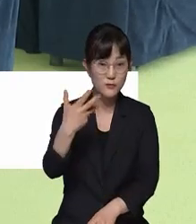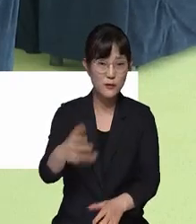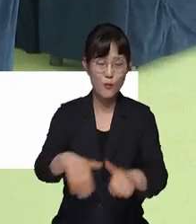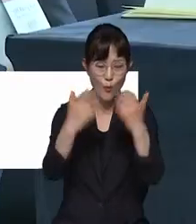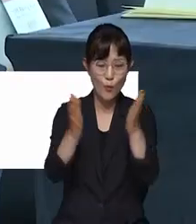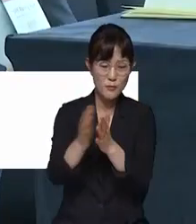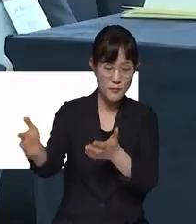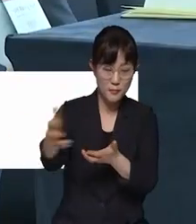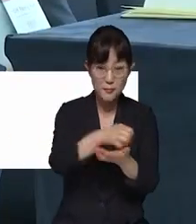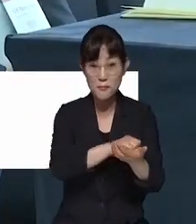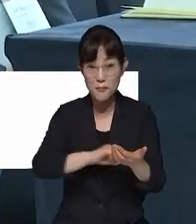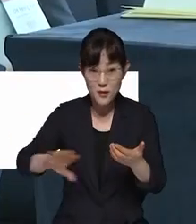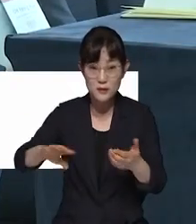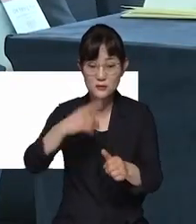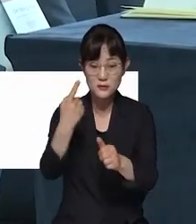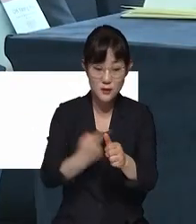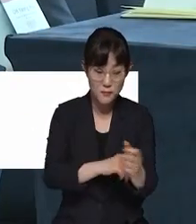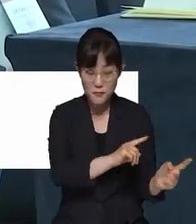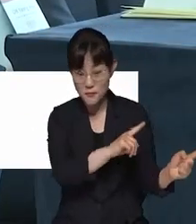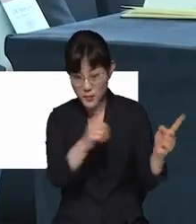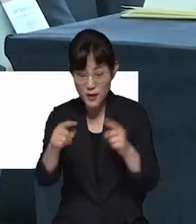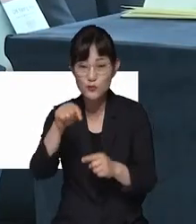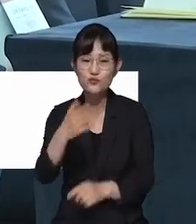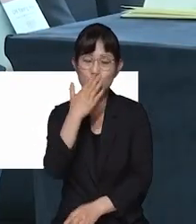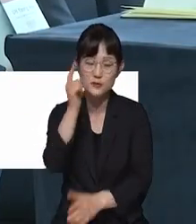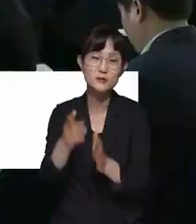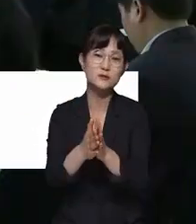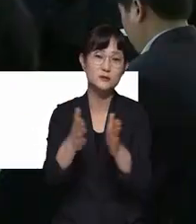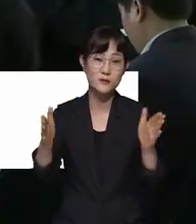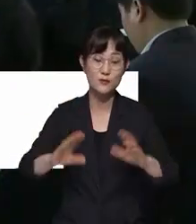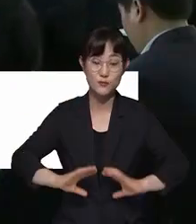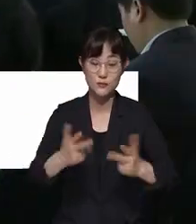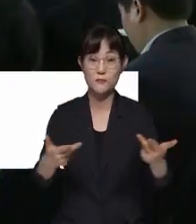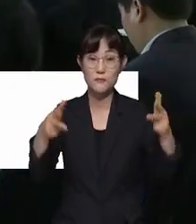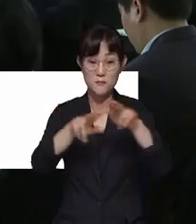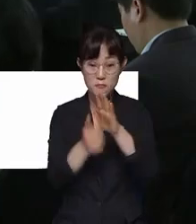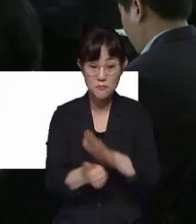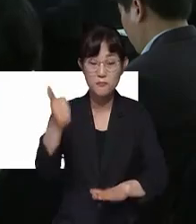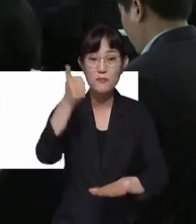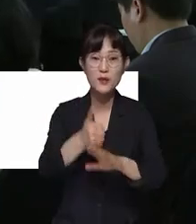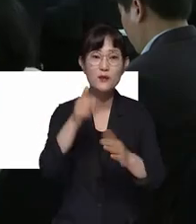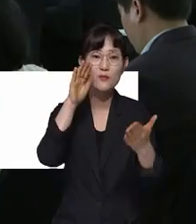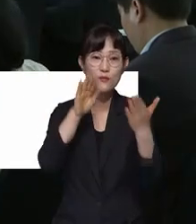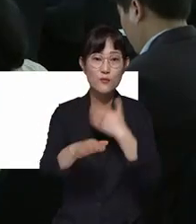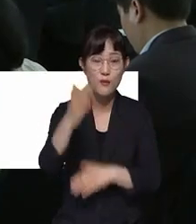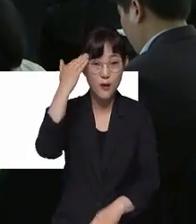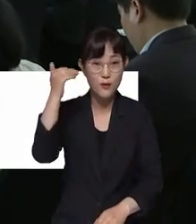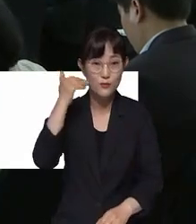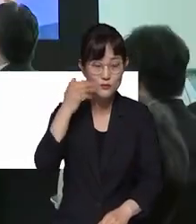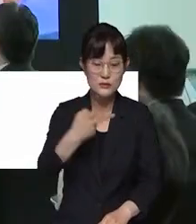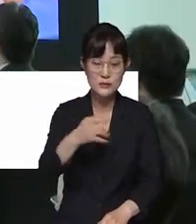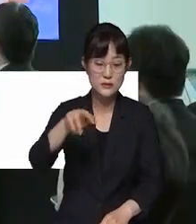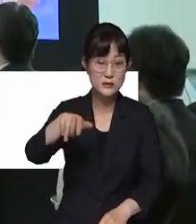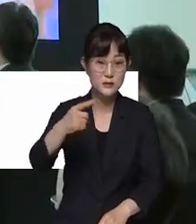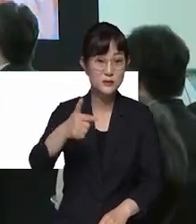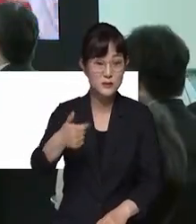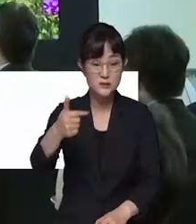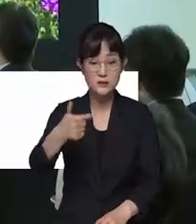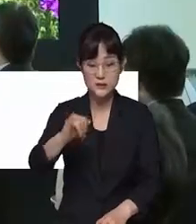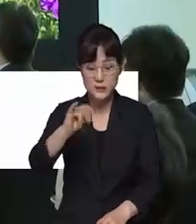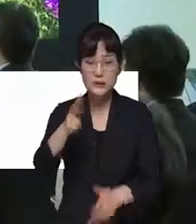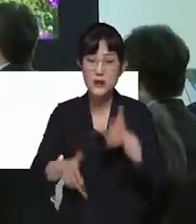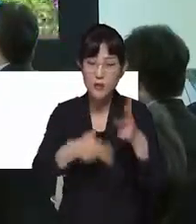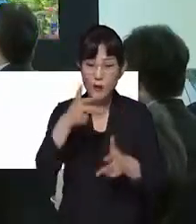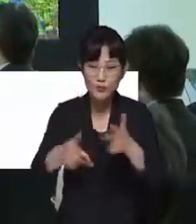생태가치를 회복시켰던 것이 현재 순천의 시작이라며 국제정원 박람회 성공 이후 한국형 K-디즈니 사업에도